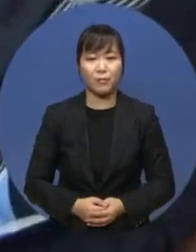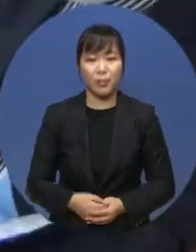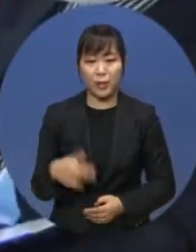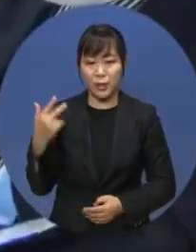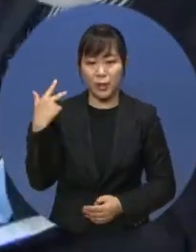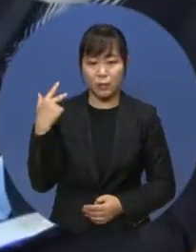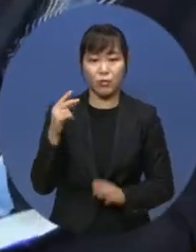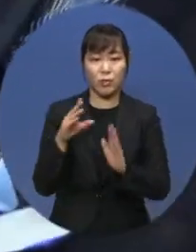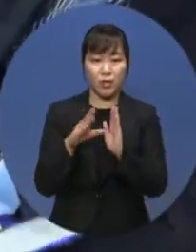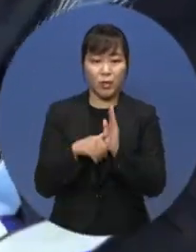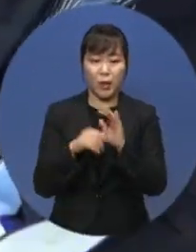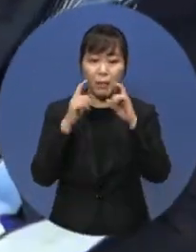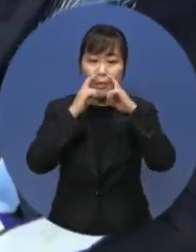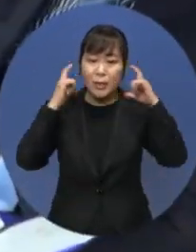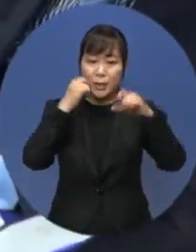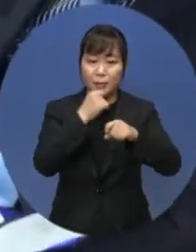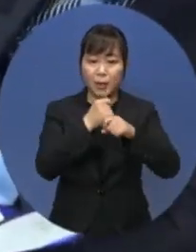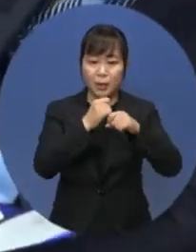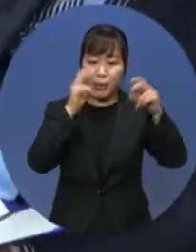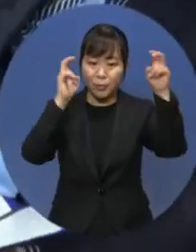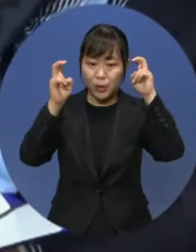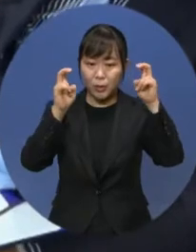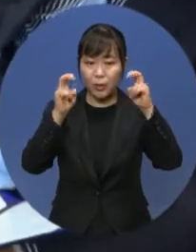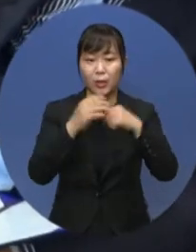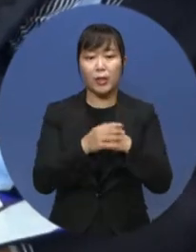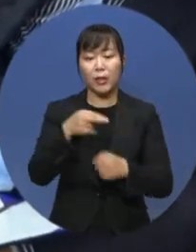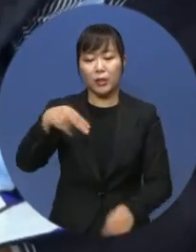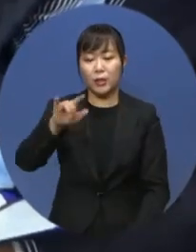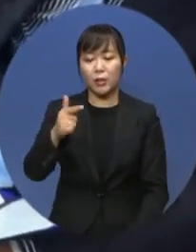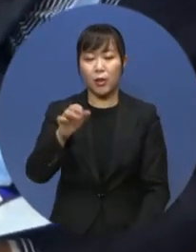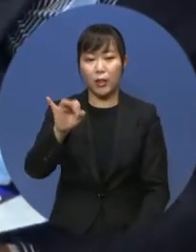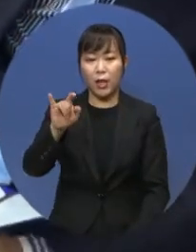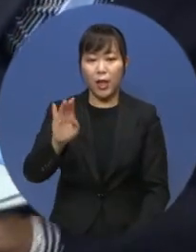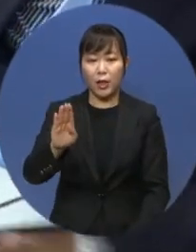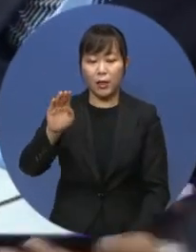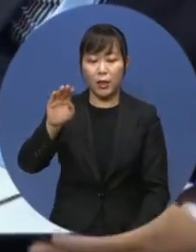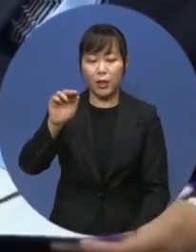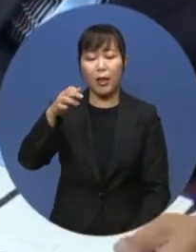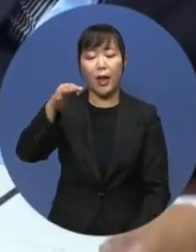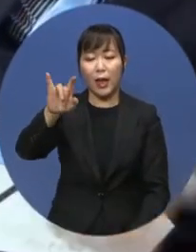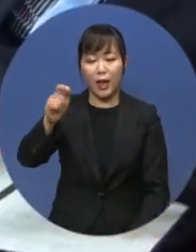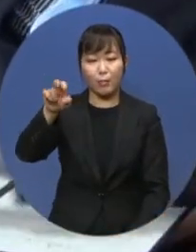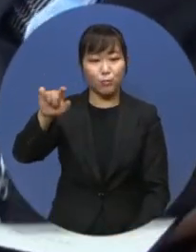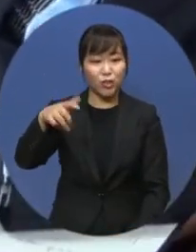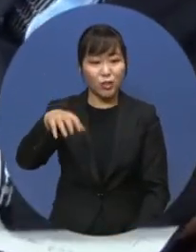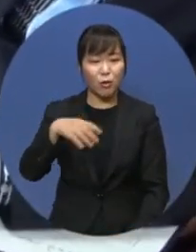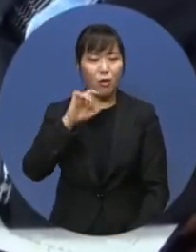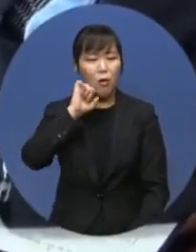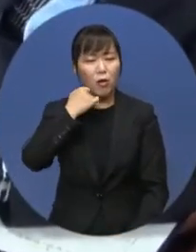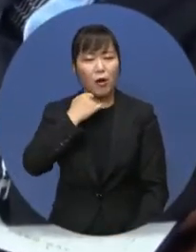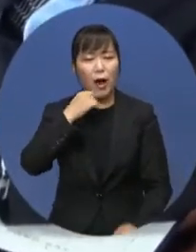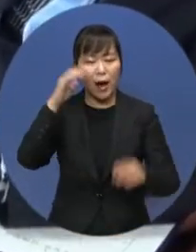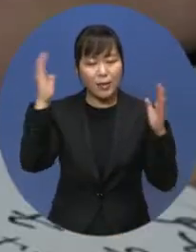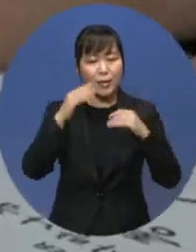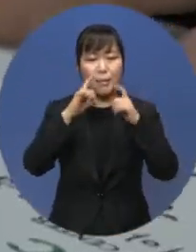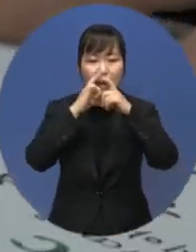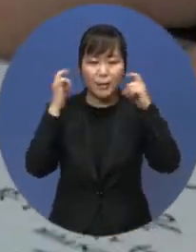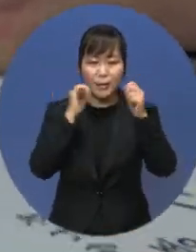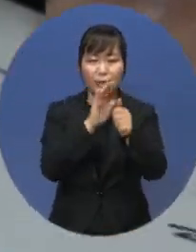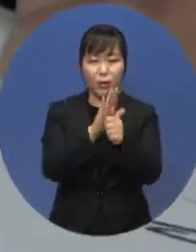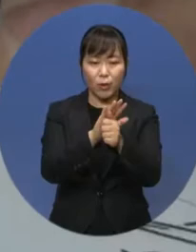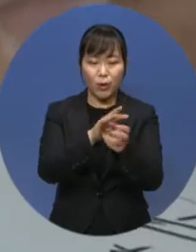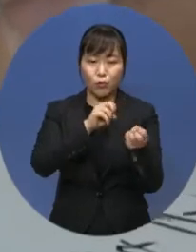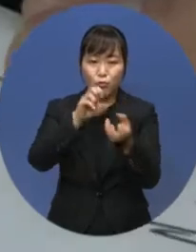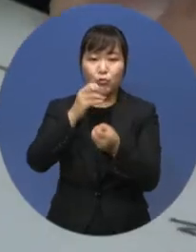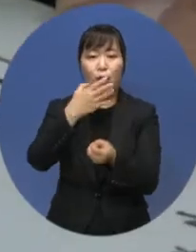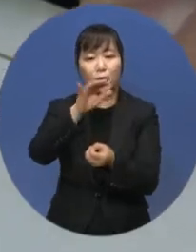지난주에는 마스크 생산업체인 주선M은 부르 청소년들에게 마스크 지원과 수출을